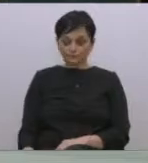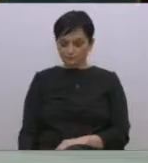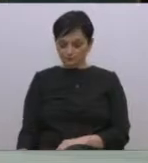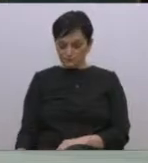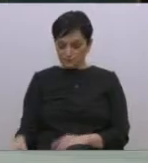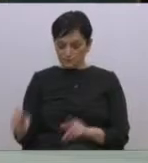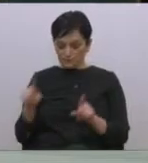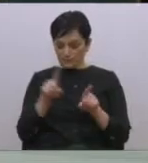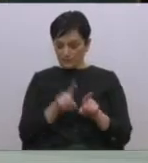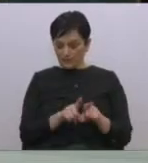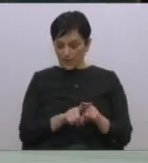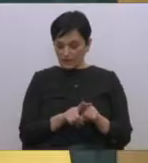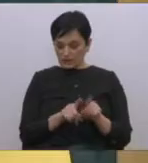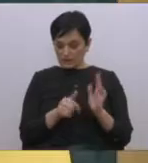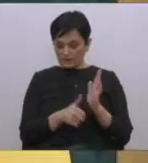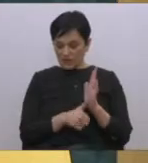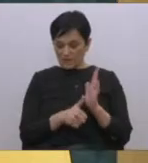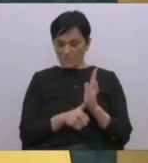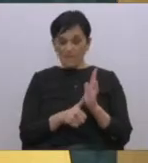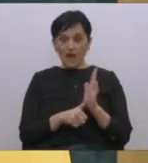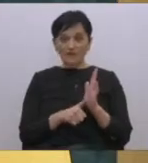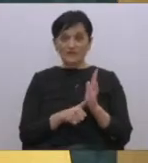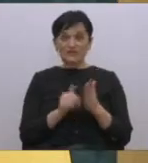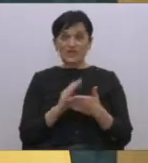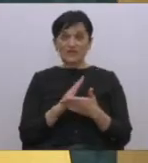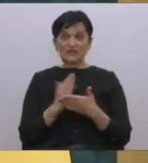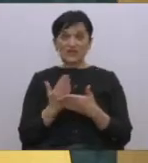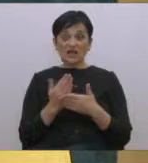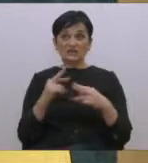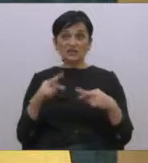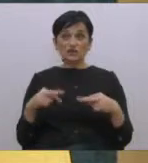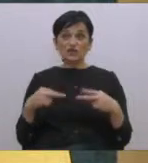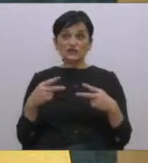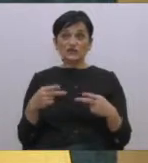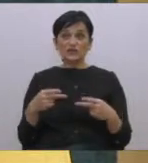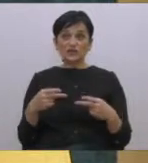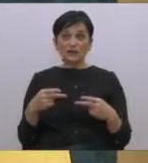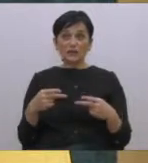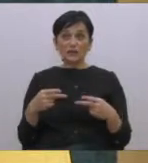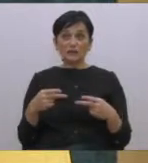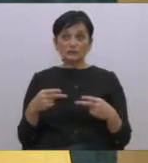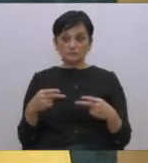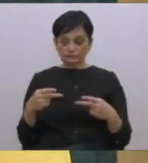ასევე მეექვსე ნაწილმა განიცადა ცვლილება,